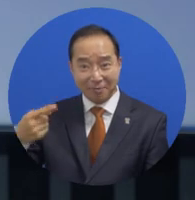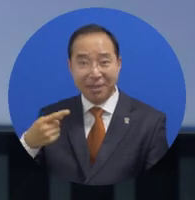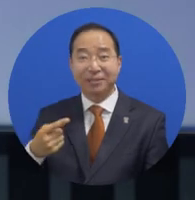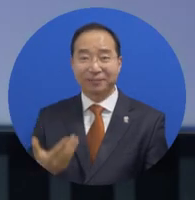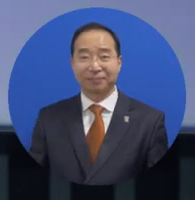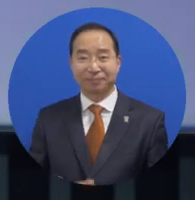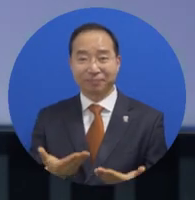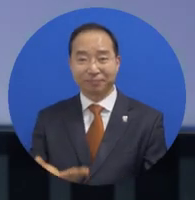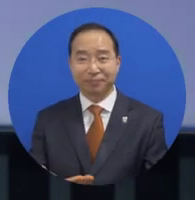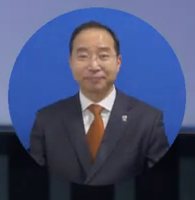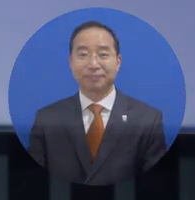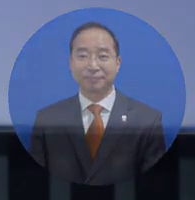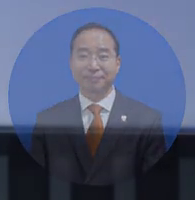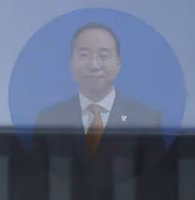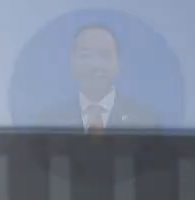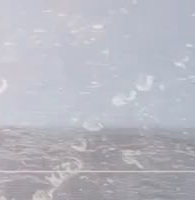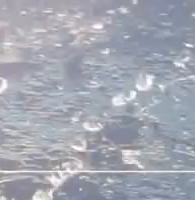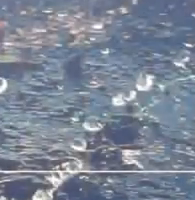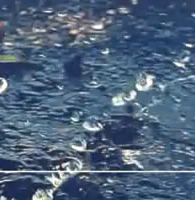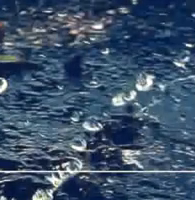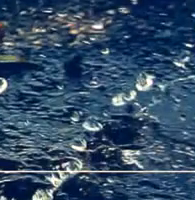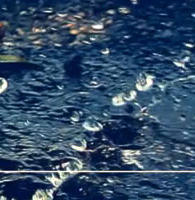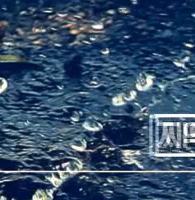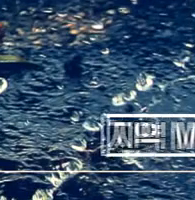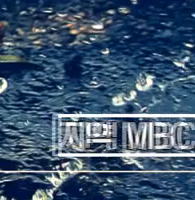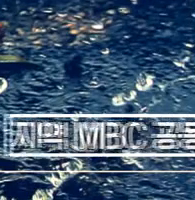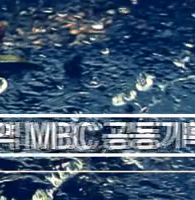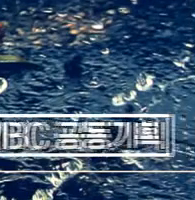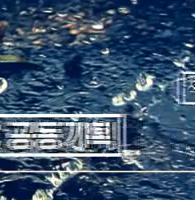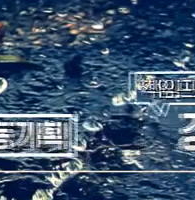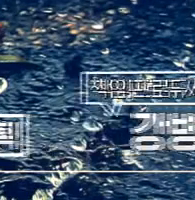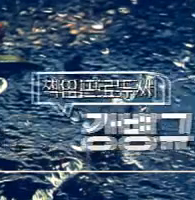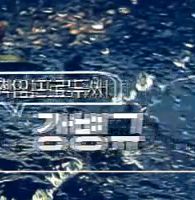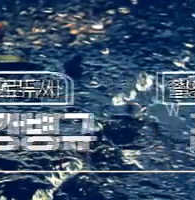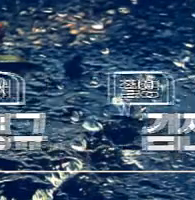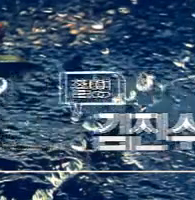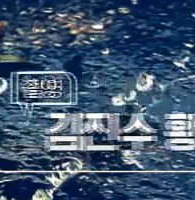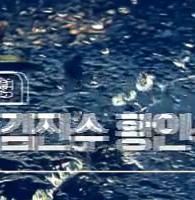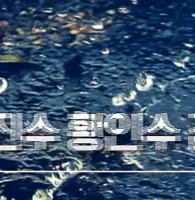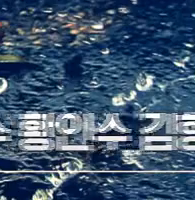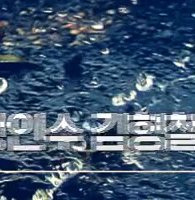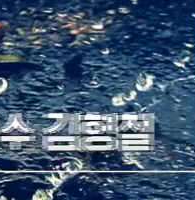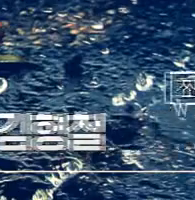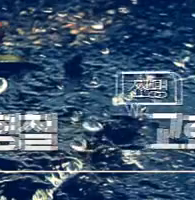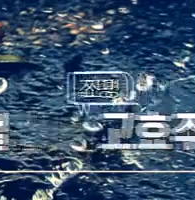다음 시간에 찾아뵙겠습니다. 고맙습니다. I go beyond our fighting borders.